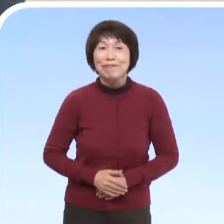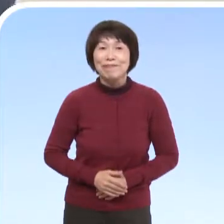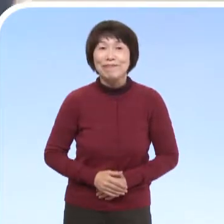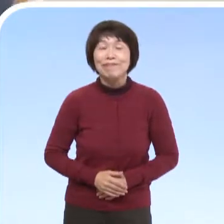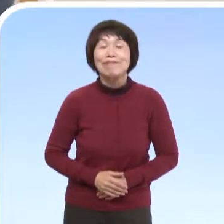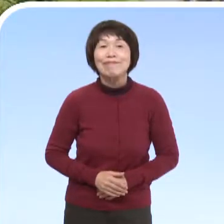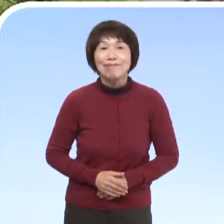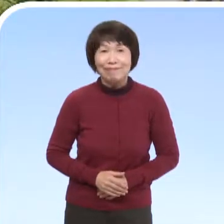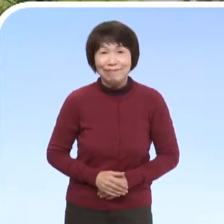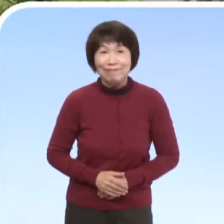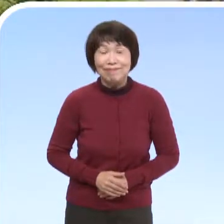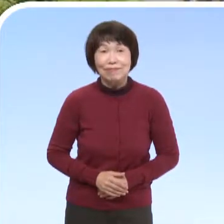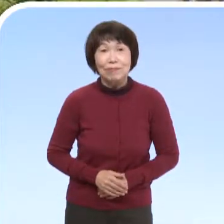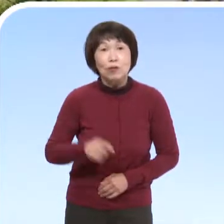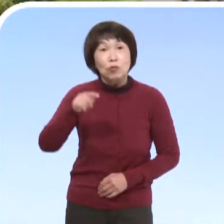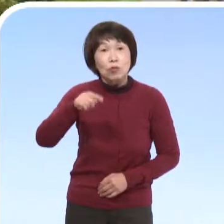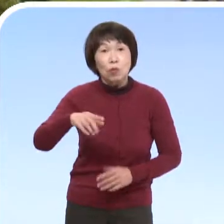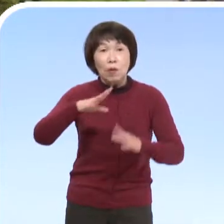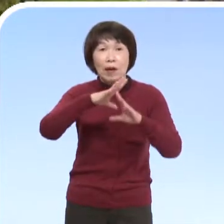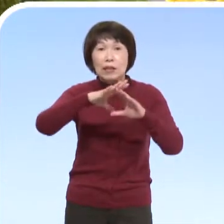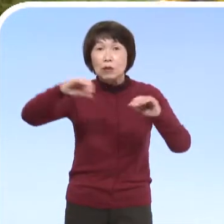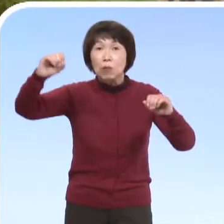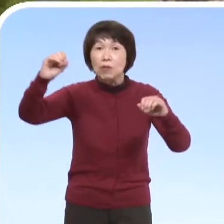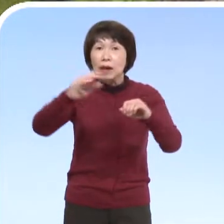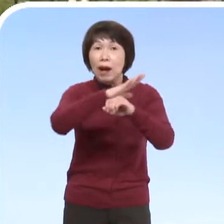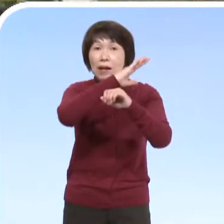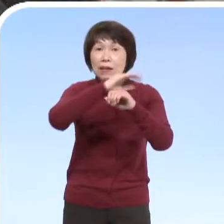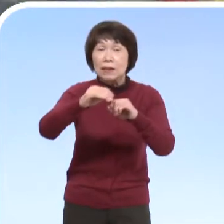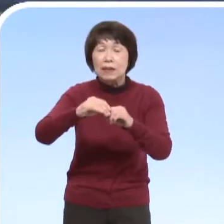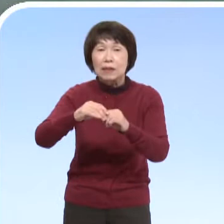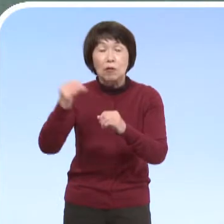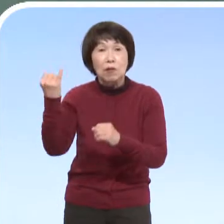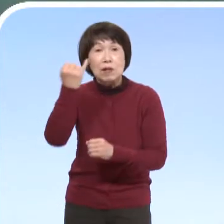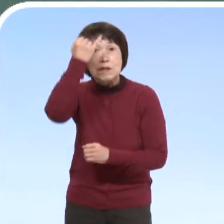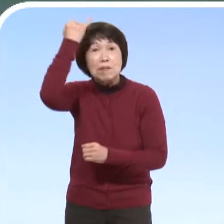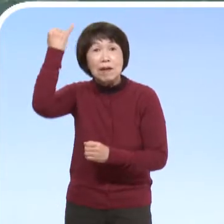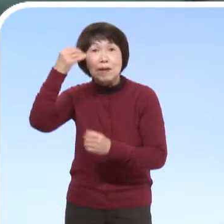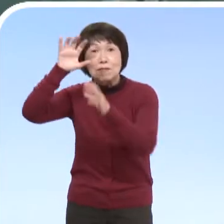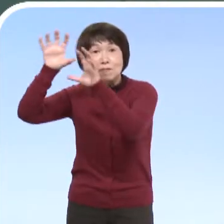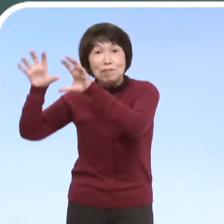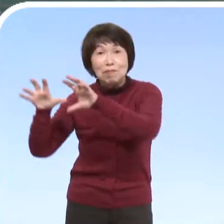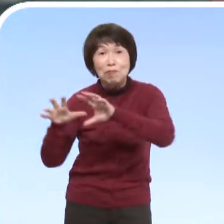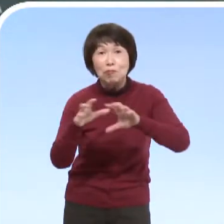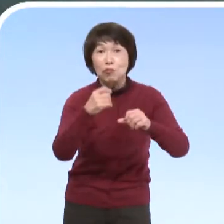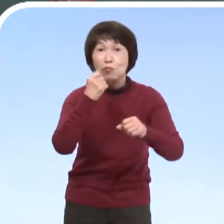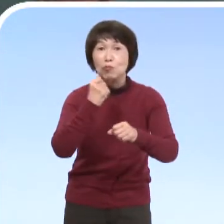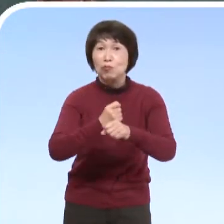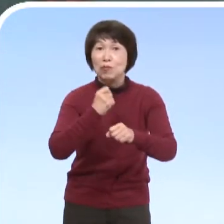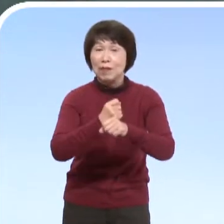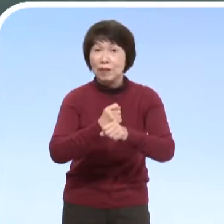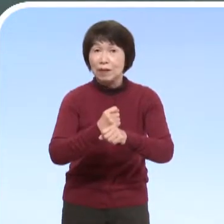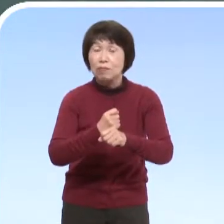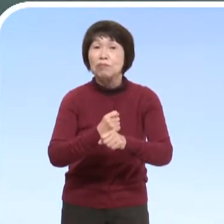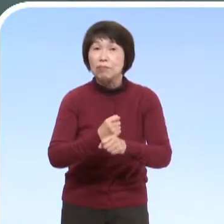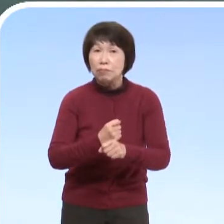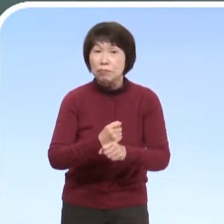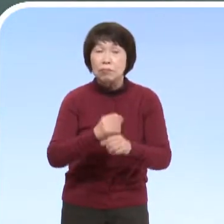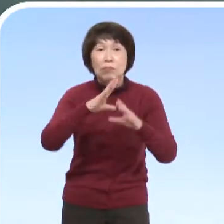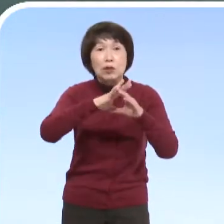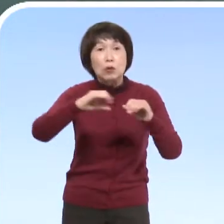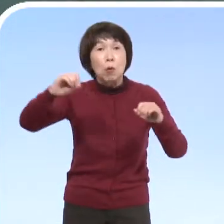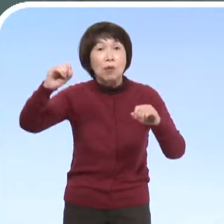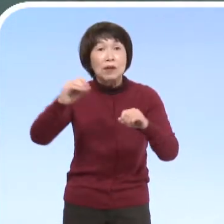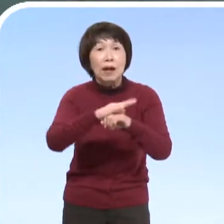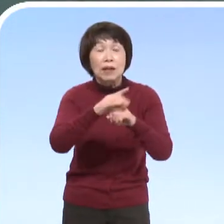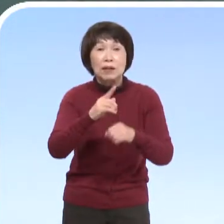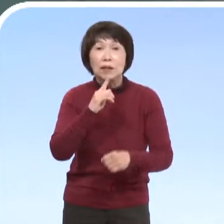んか、 はい、これが日本海を表した、ジオラマなんですね、 はい、 で、日本海には3